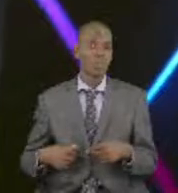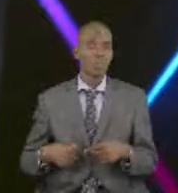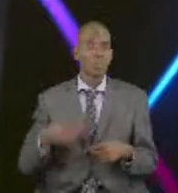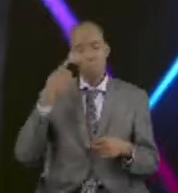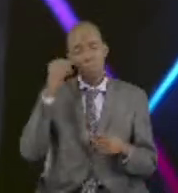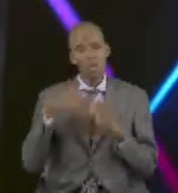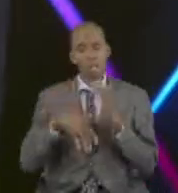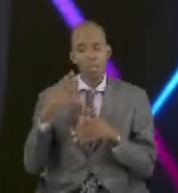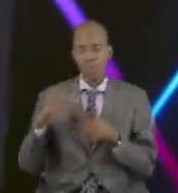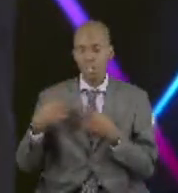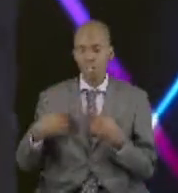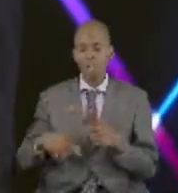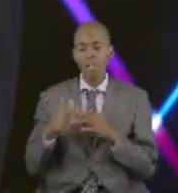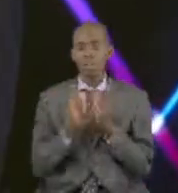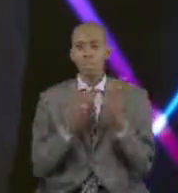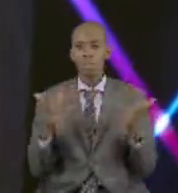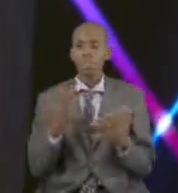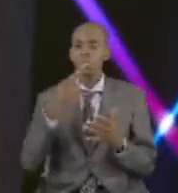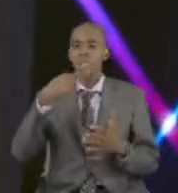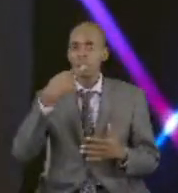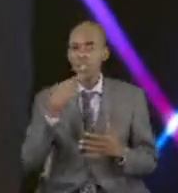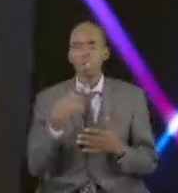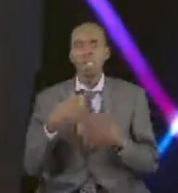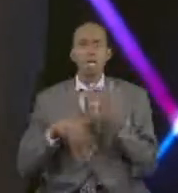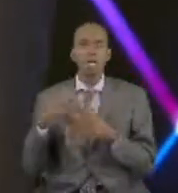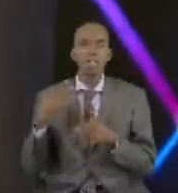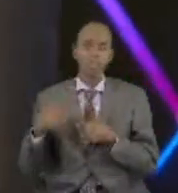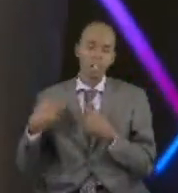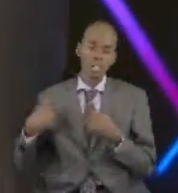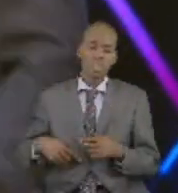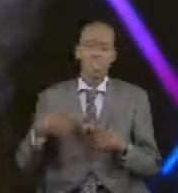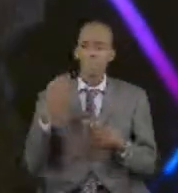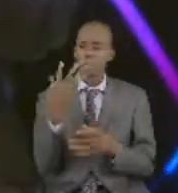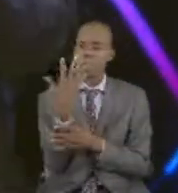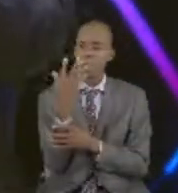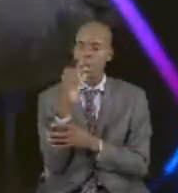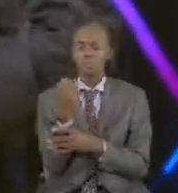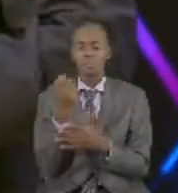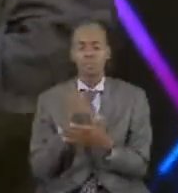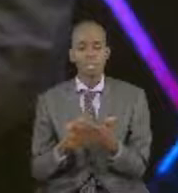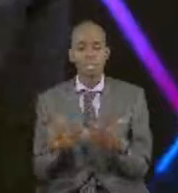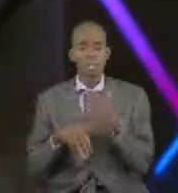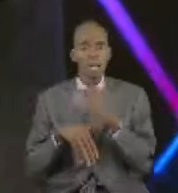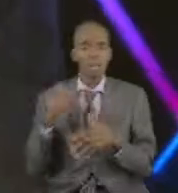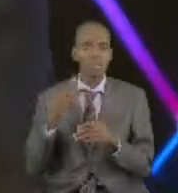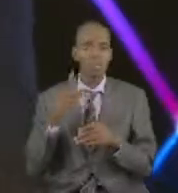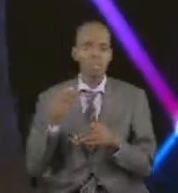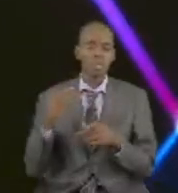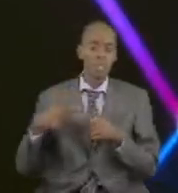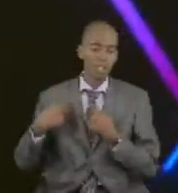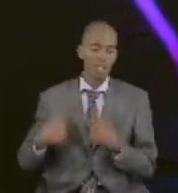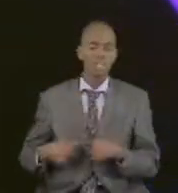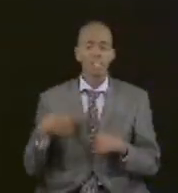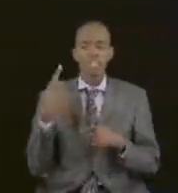que c'est de l'abondance du cœur que la bouche parle. C'est de l'abondance du cœur que la main écrit. C'est de l'abondance